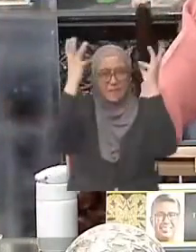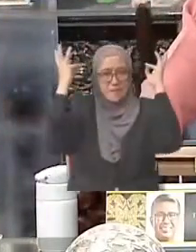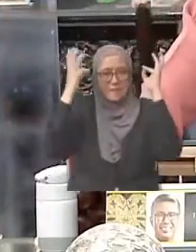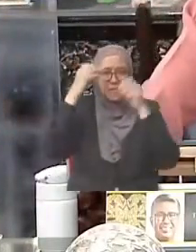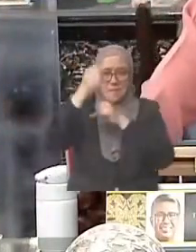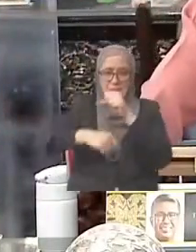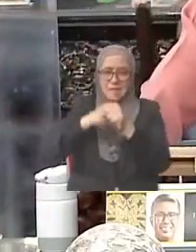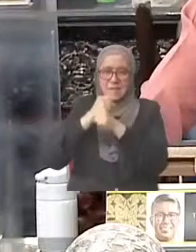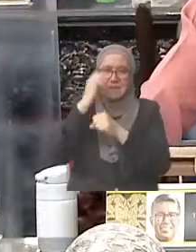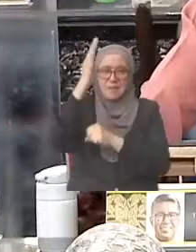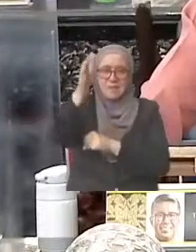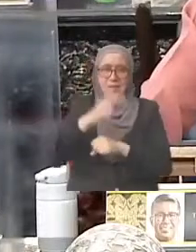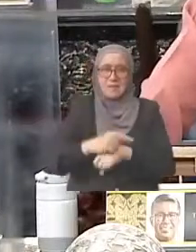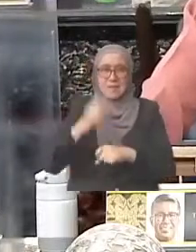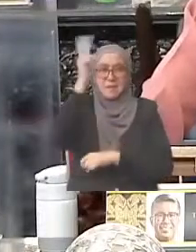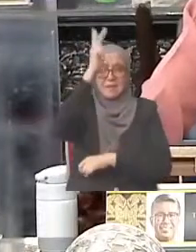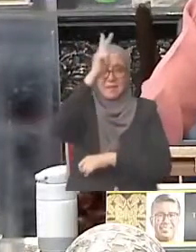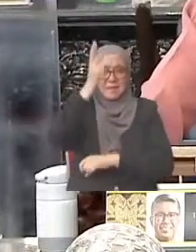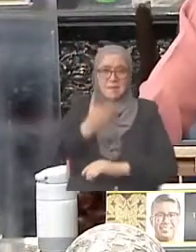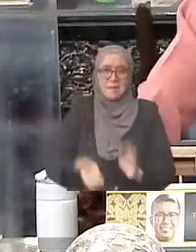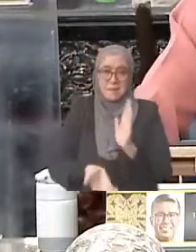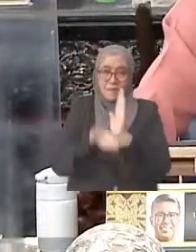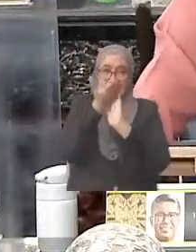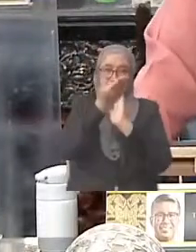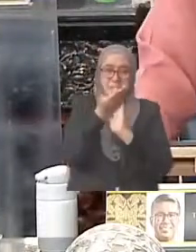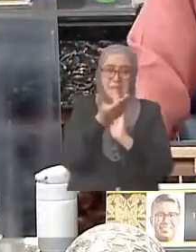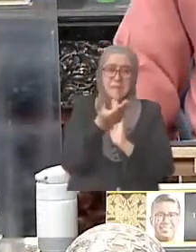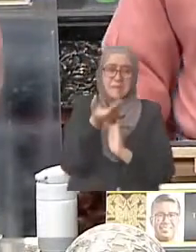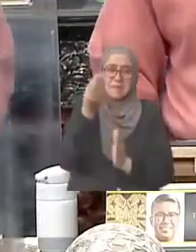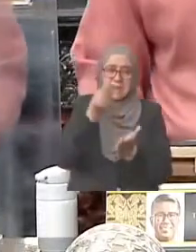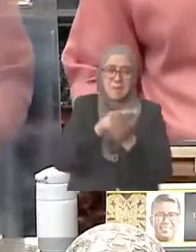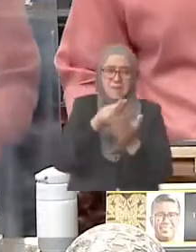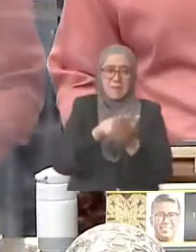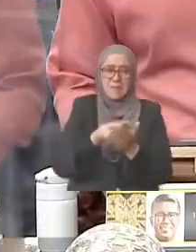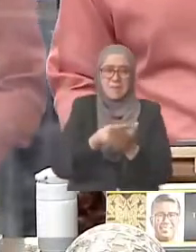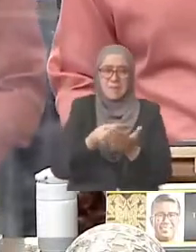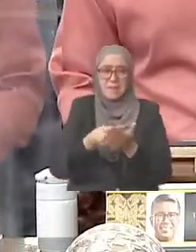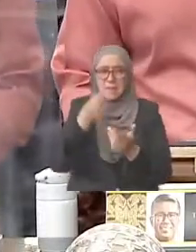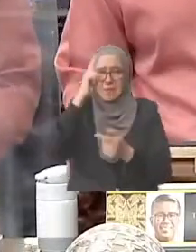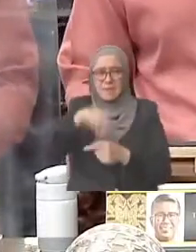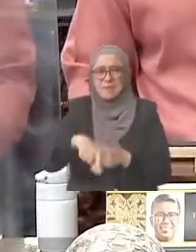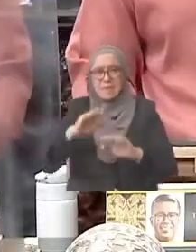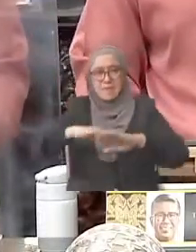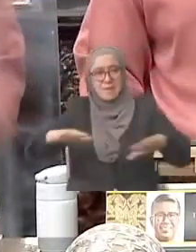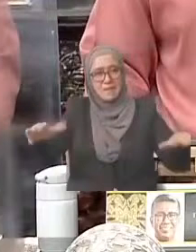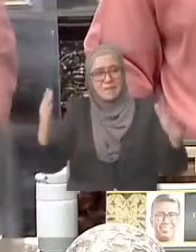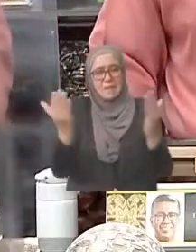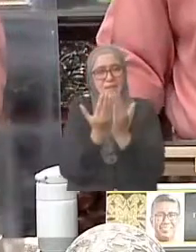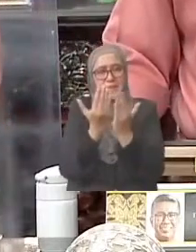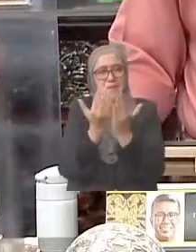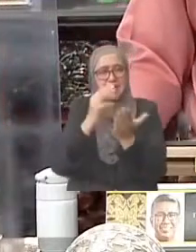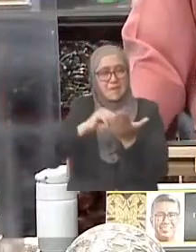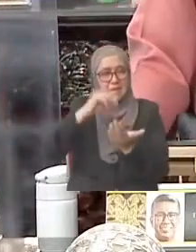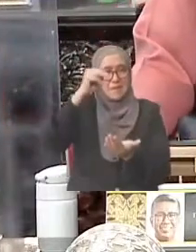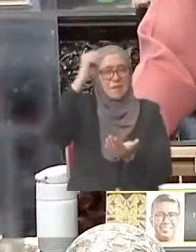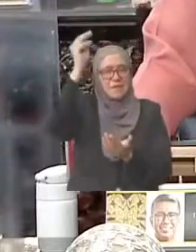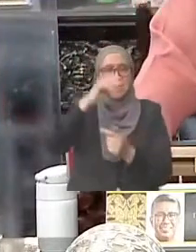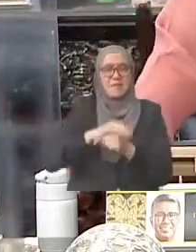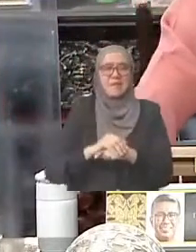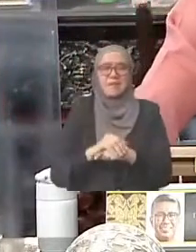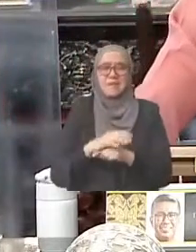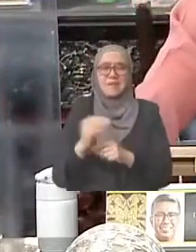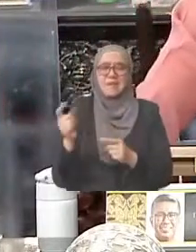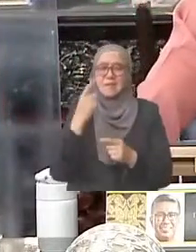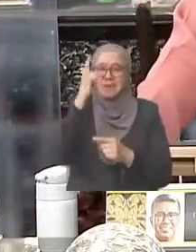kado uang saku murid sekolah menengah kepada empat Ringgit sehari bagi mendukung Indah perpaduan dan budaya sucre